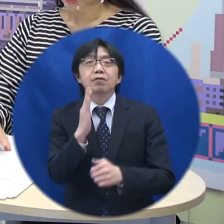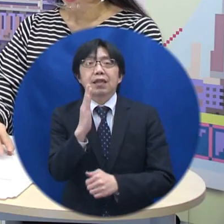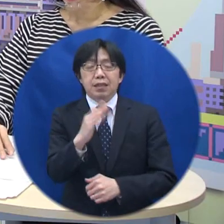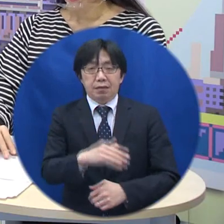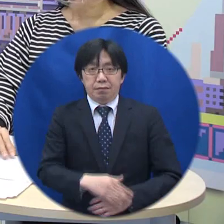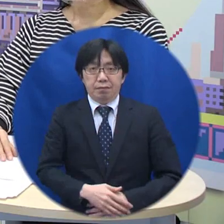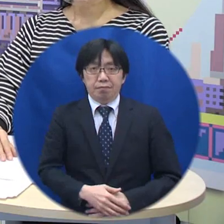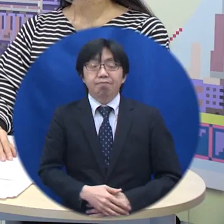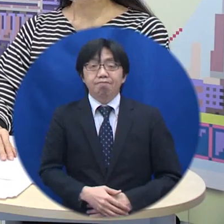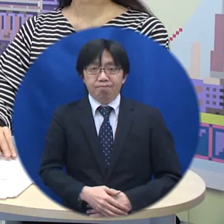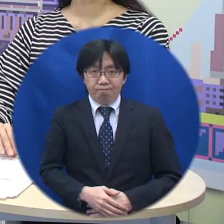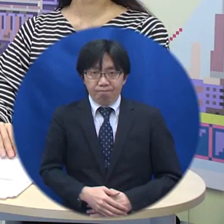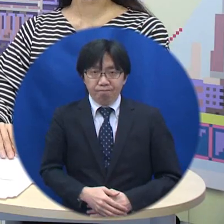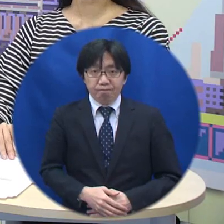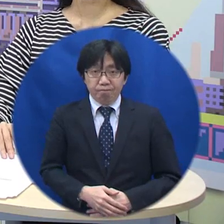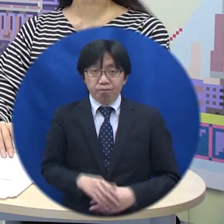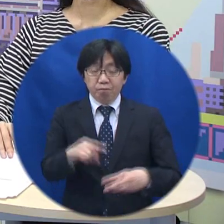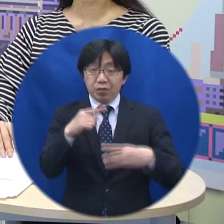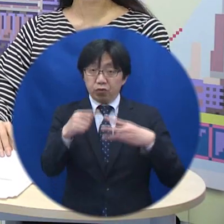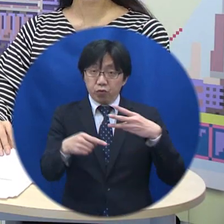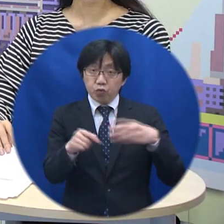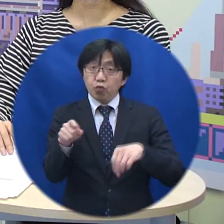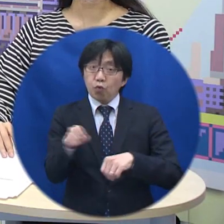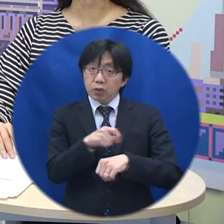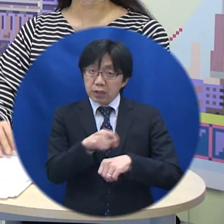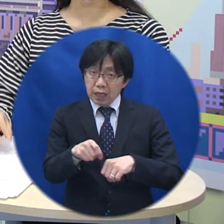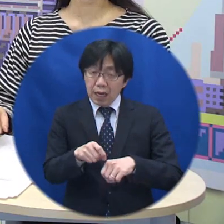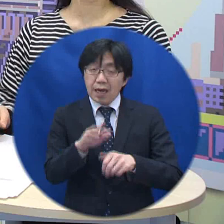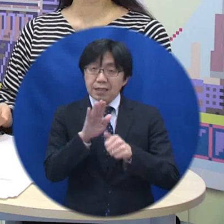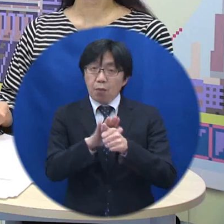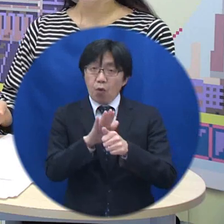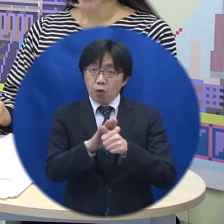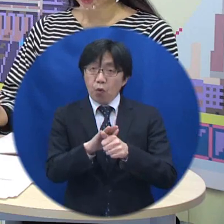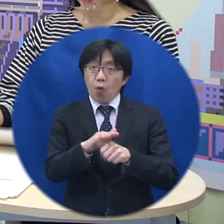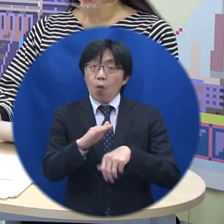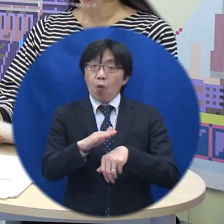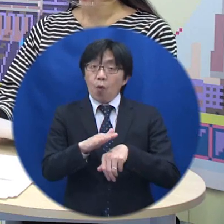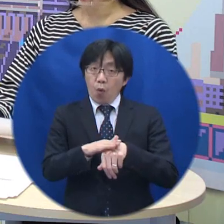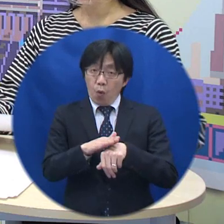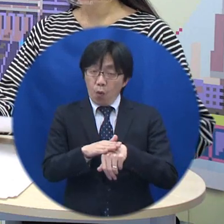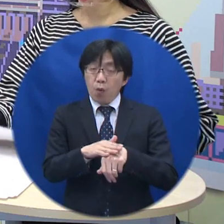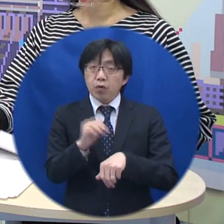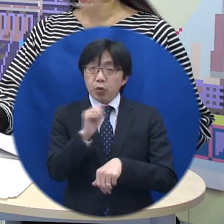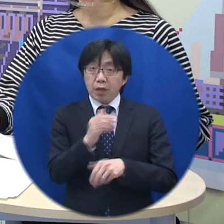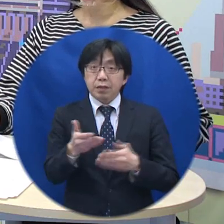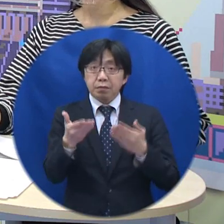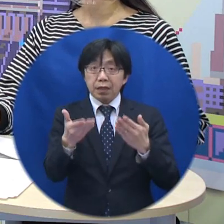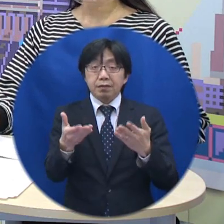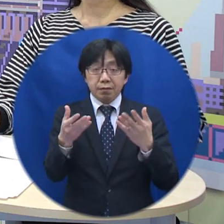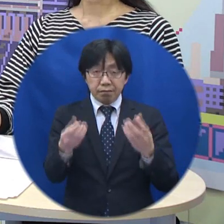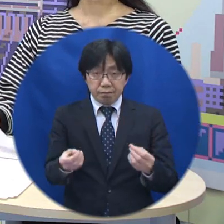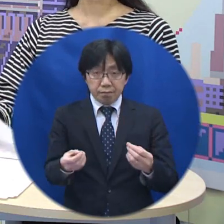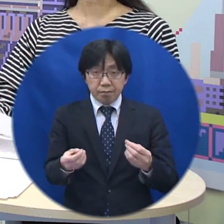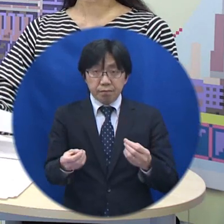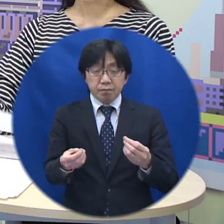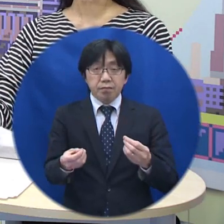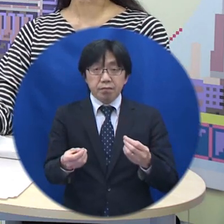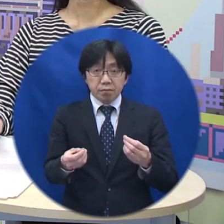さあここまでは3つの特性とサポート方法をご紹介いただきました。ということでここまでは